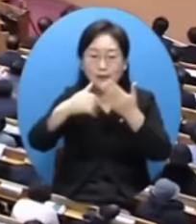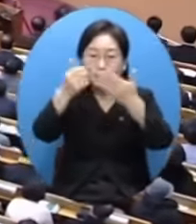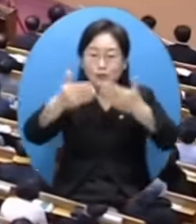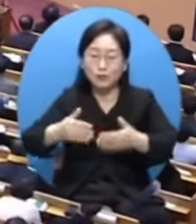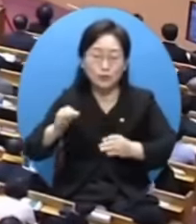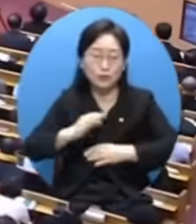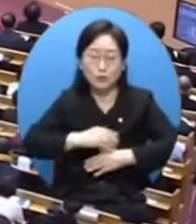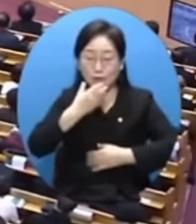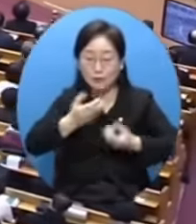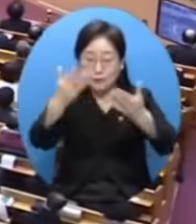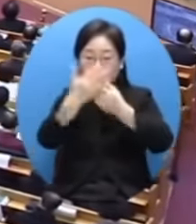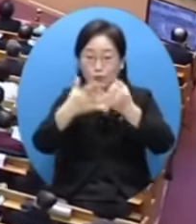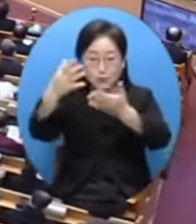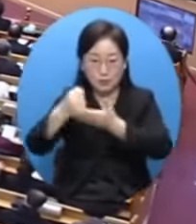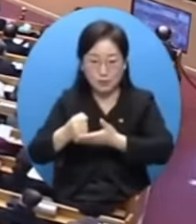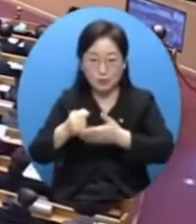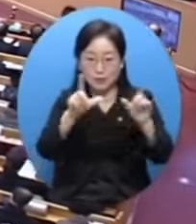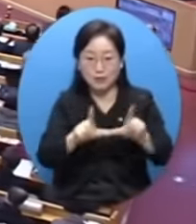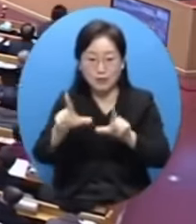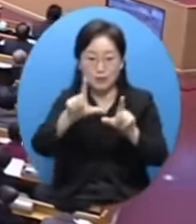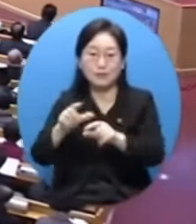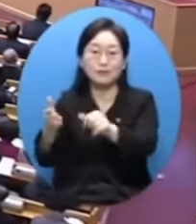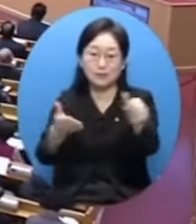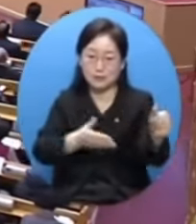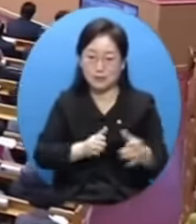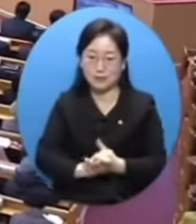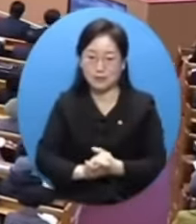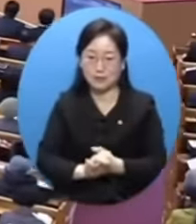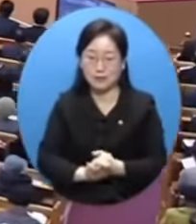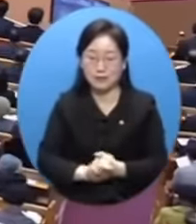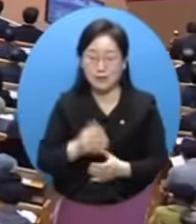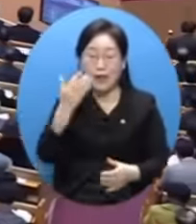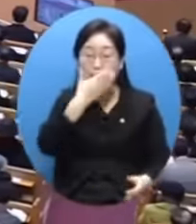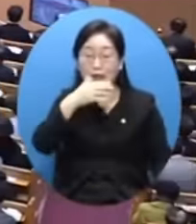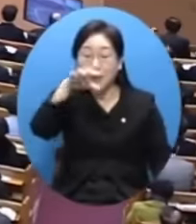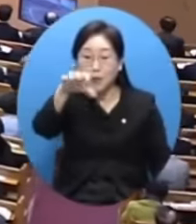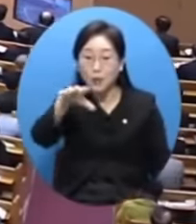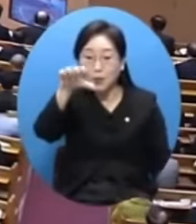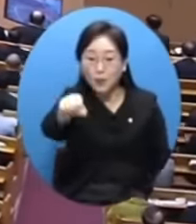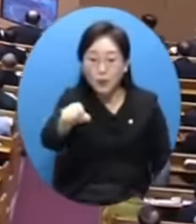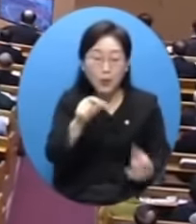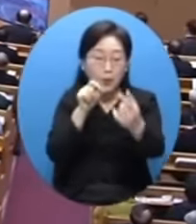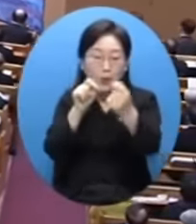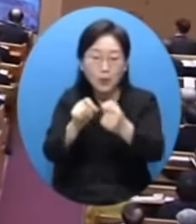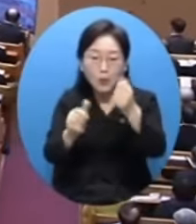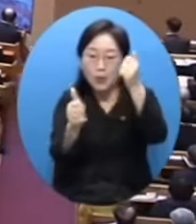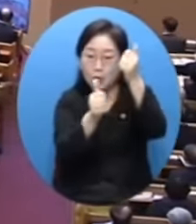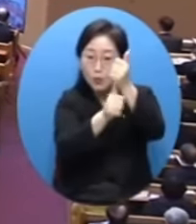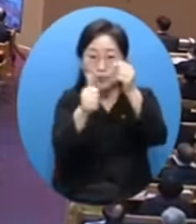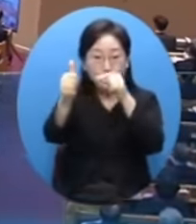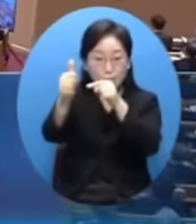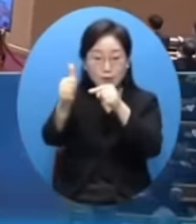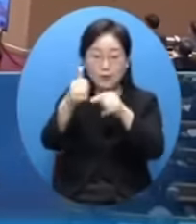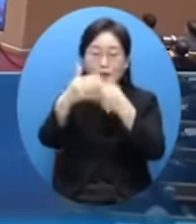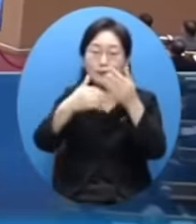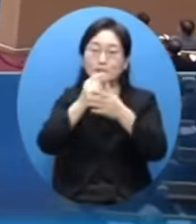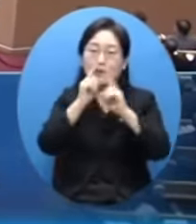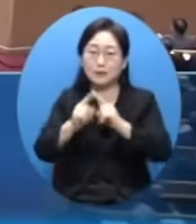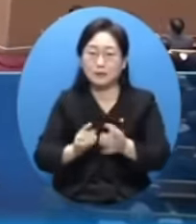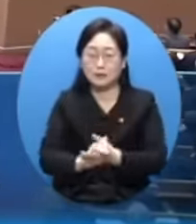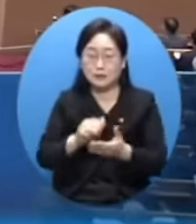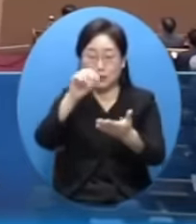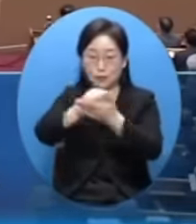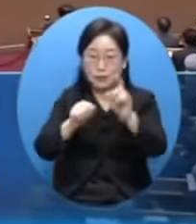받아 누리는 우리 모두가 되야 할 것습니다 가나한 정보 던 여호수아에게 주신 하나님의 말씀입니다 여호수아서 1장